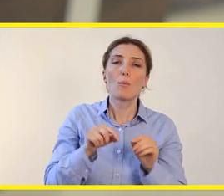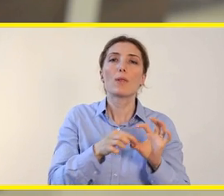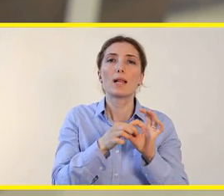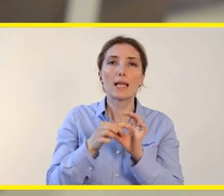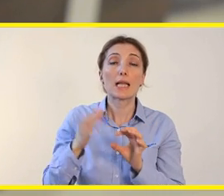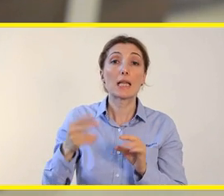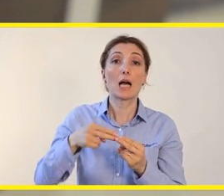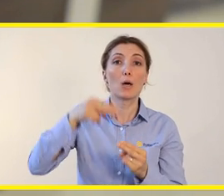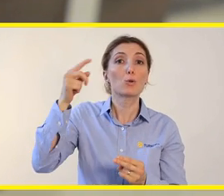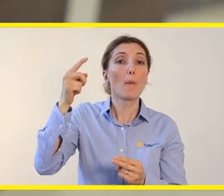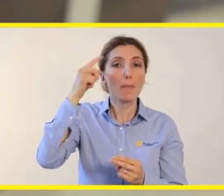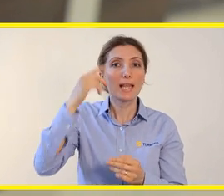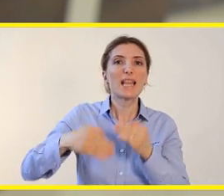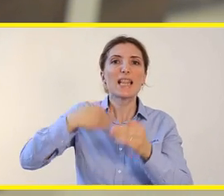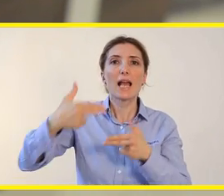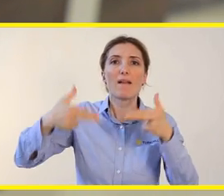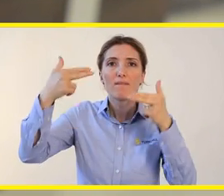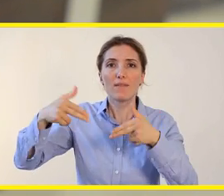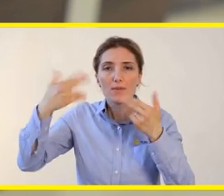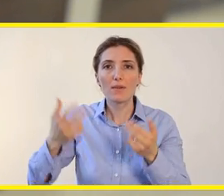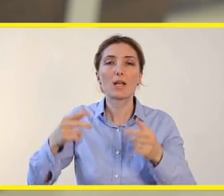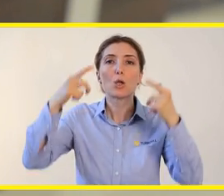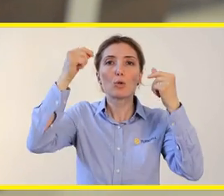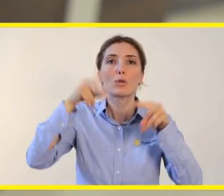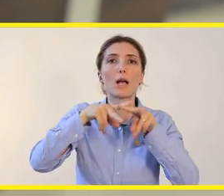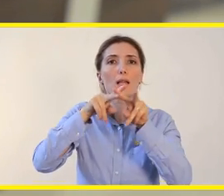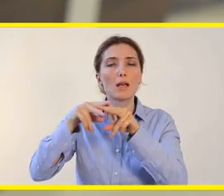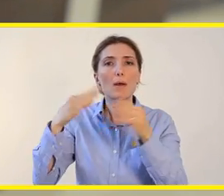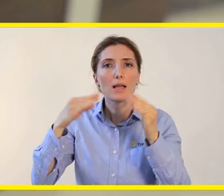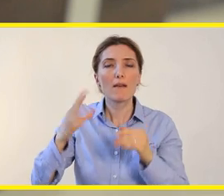Turkcell T60 ile ilgili daha detaylı bilgiye diğer videolarımızdan,